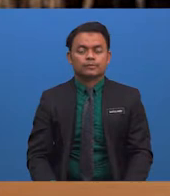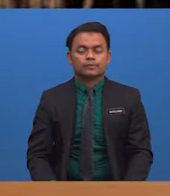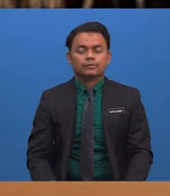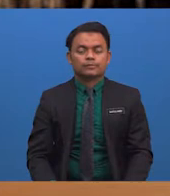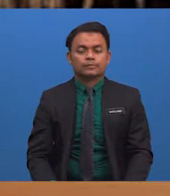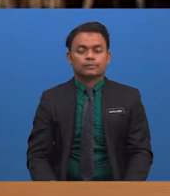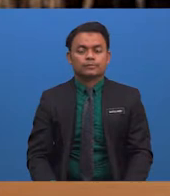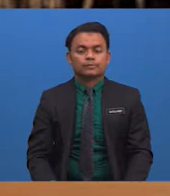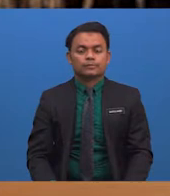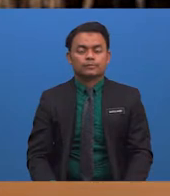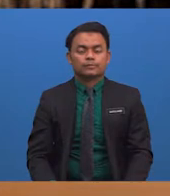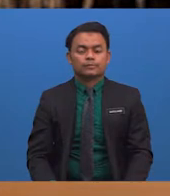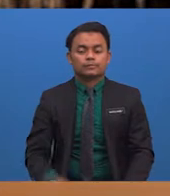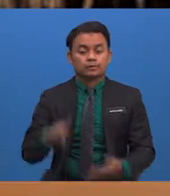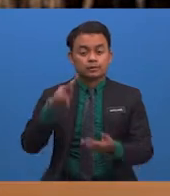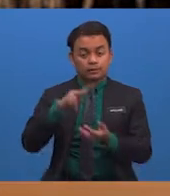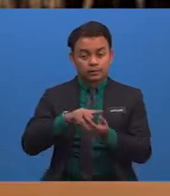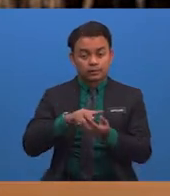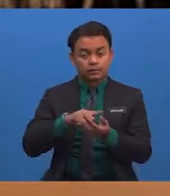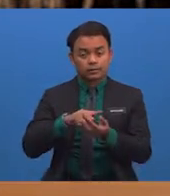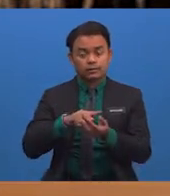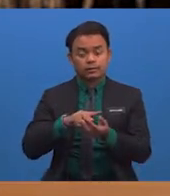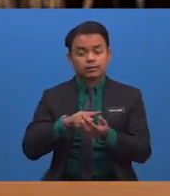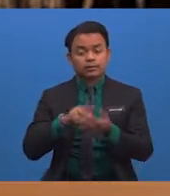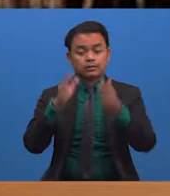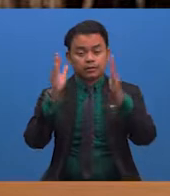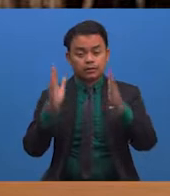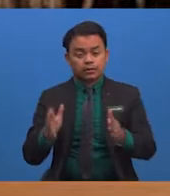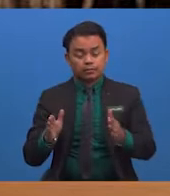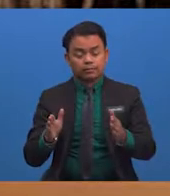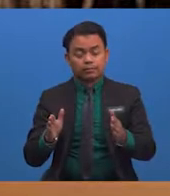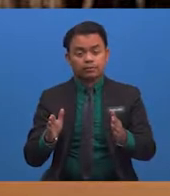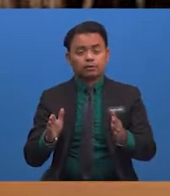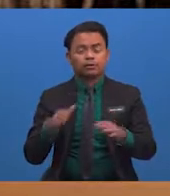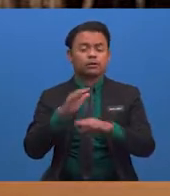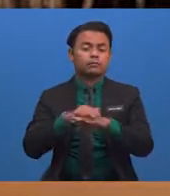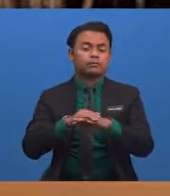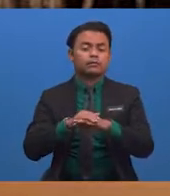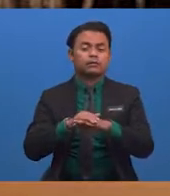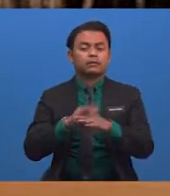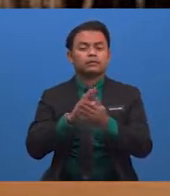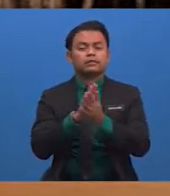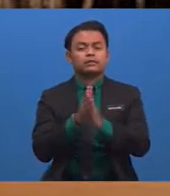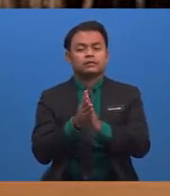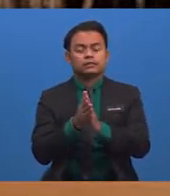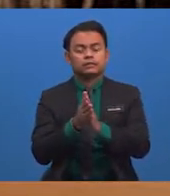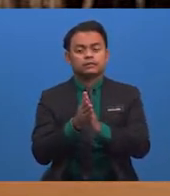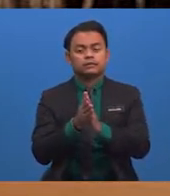Kesannya, pada zaman ini munculnya ramai tokoh-tokoh ilmuwan Islam,